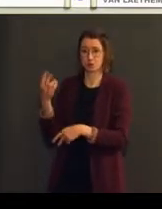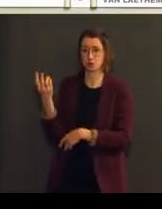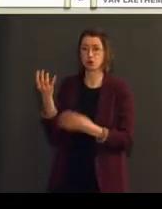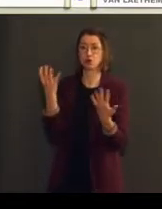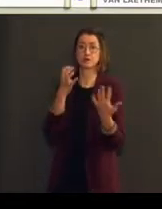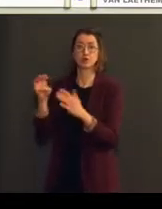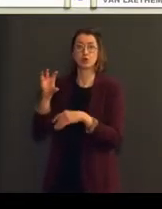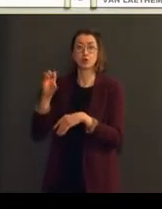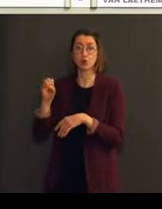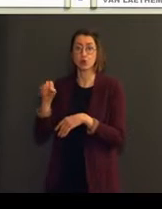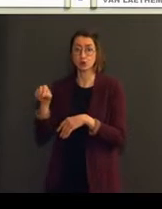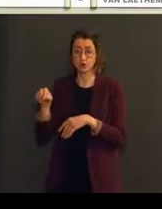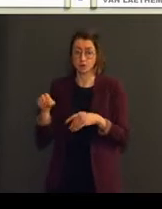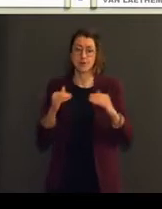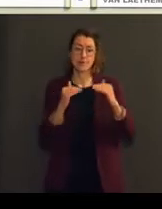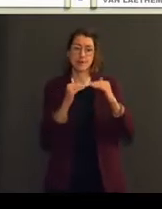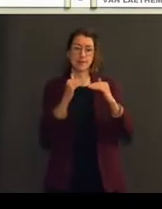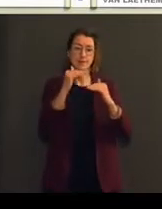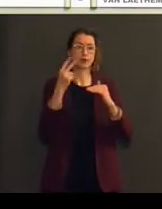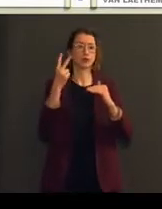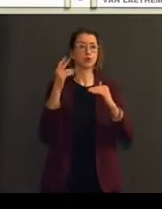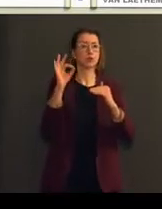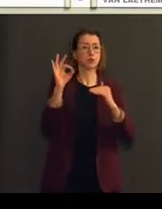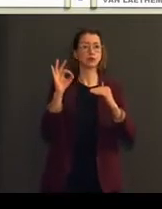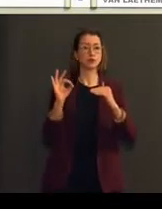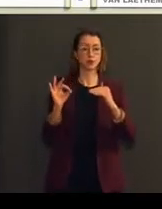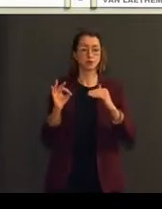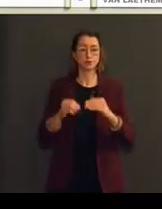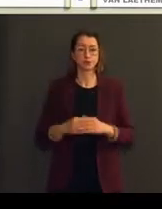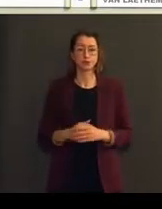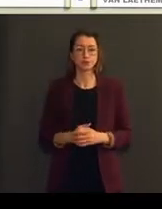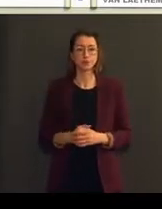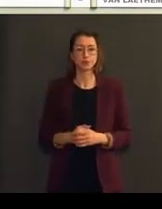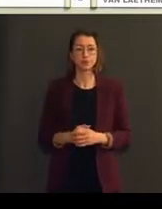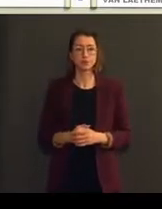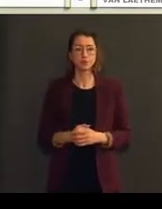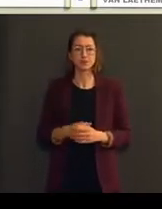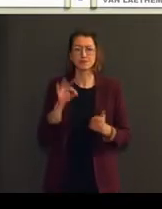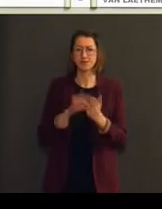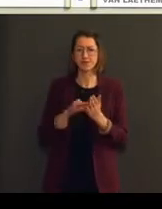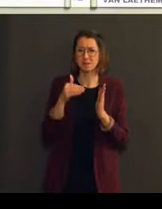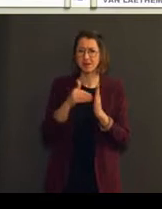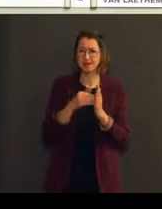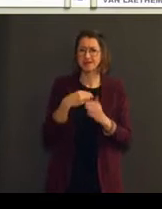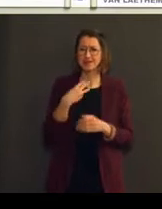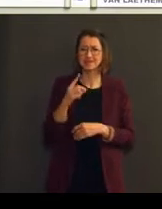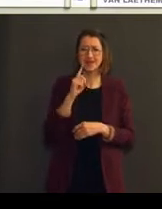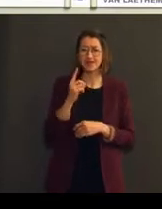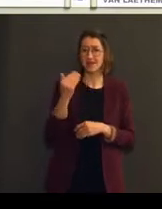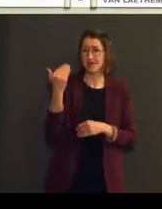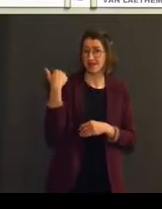précédente. Nous avons eu la charge maximale au niveau des soins intensifs le mardi 13 avril, où nous avons atteint le pic actuel